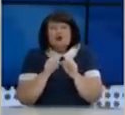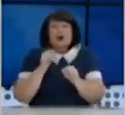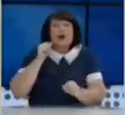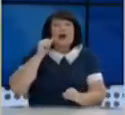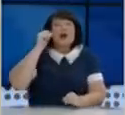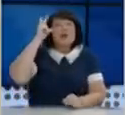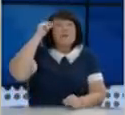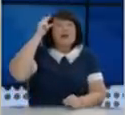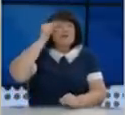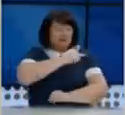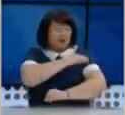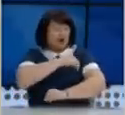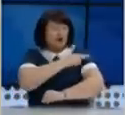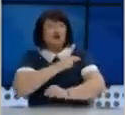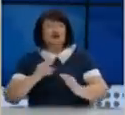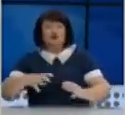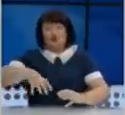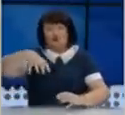Πανεπιστημιακό Νοσοκομείο.